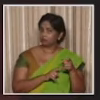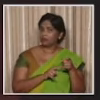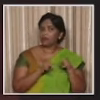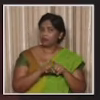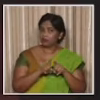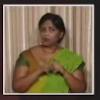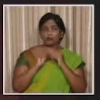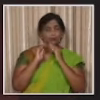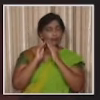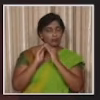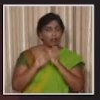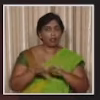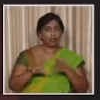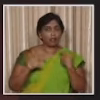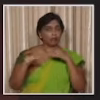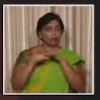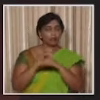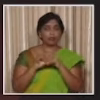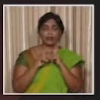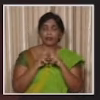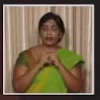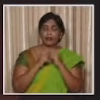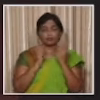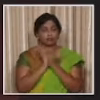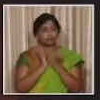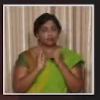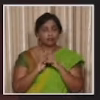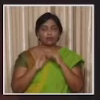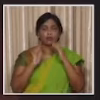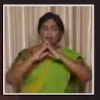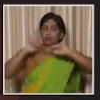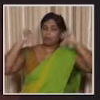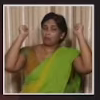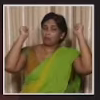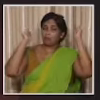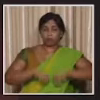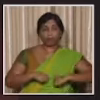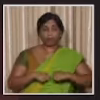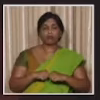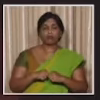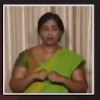වගේ ගොඩනැගිල්ලක දූදරුවන් අධ්‍යාපනය කරොත් ගොඩනැගිල්ල කඩන් වැටුනොත්